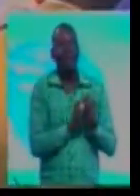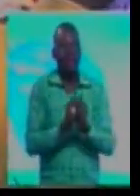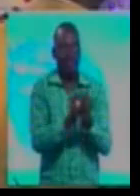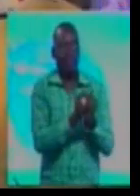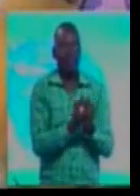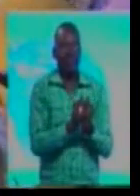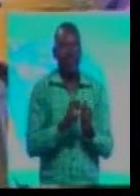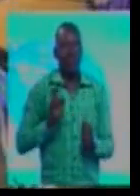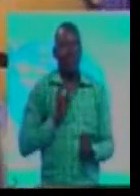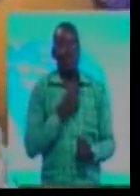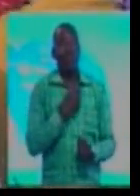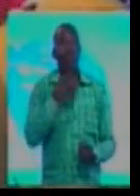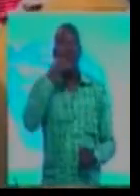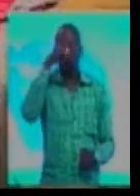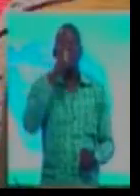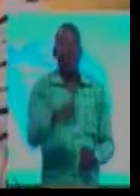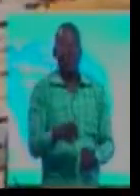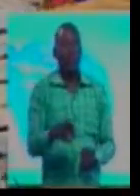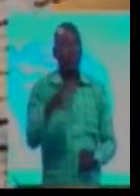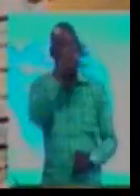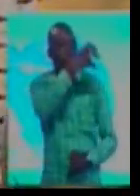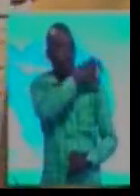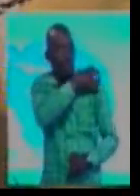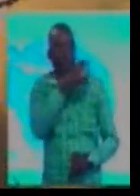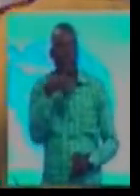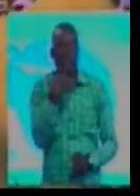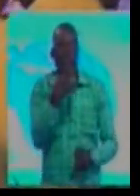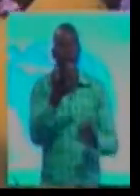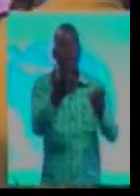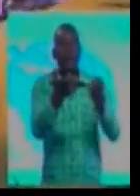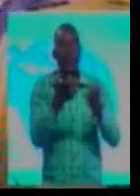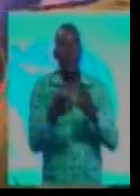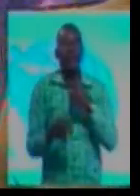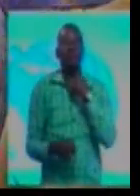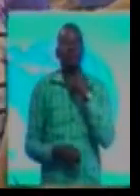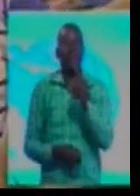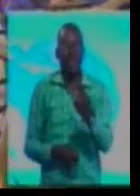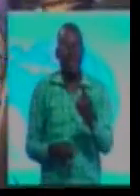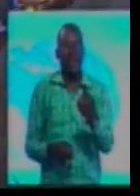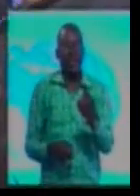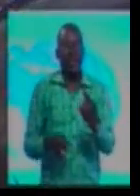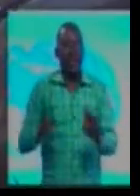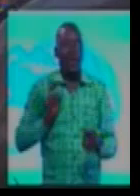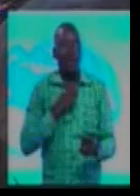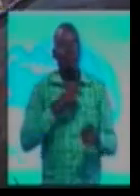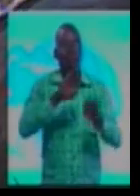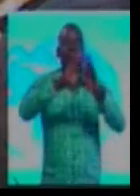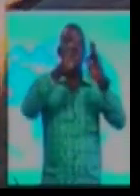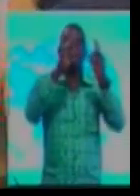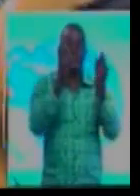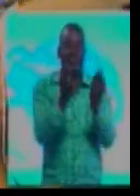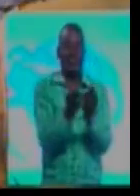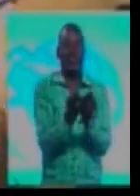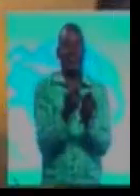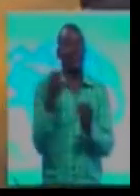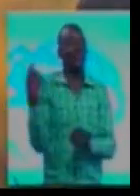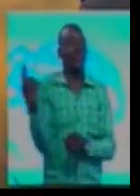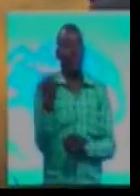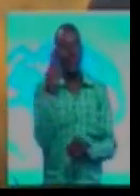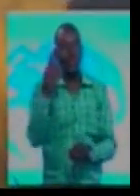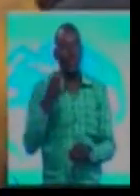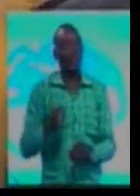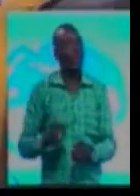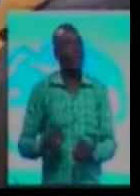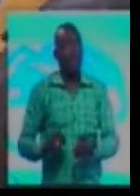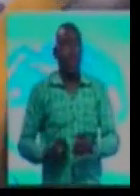devons cette reconnaissance à notre hiérarchie qui a bien voulu l'affirmer et aussi à notre famille, voilà, qui a toujours supporté